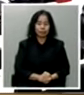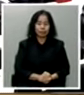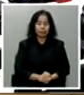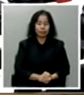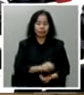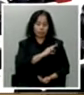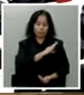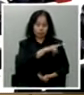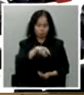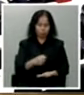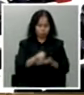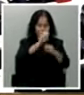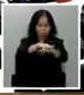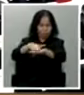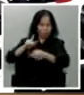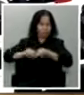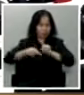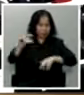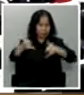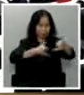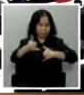มาชิกช่วยตามเพื่อนๆมาด้วยนะครับ